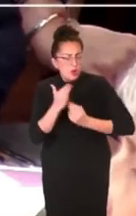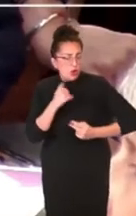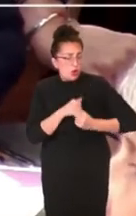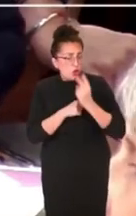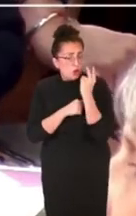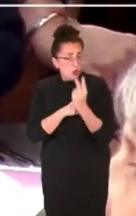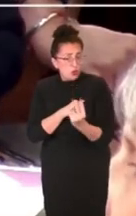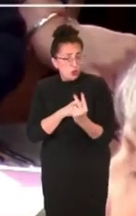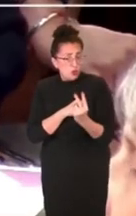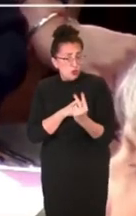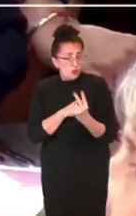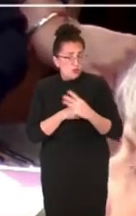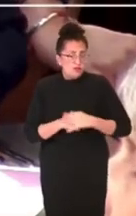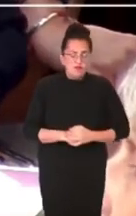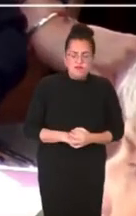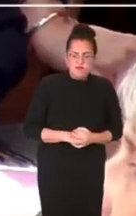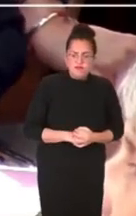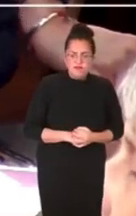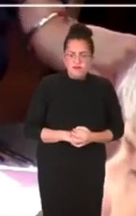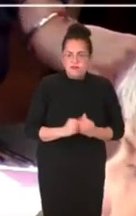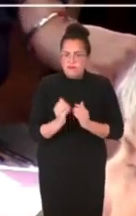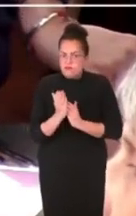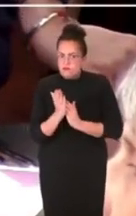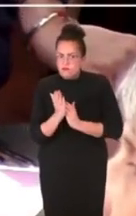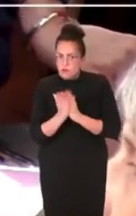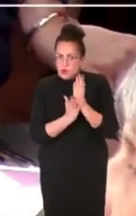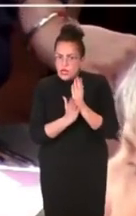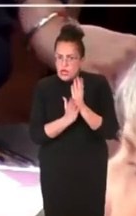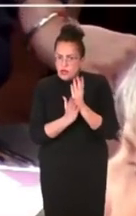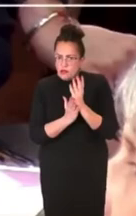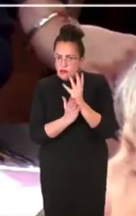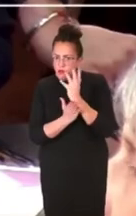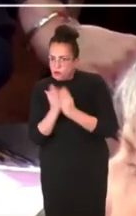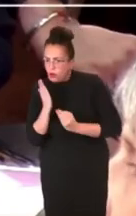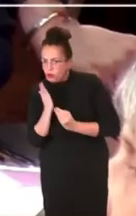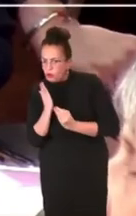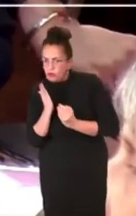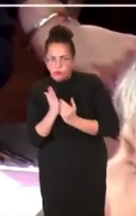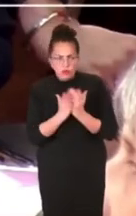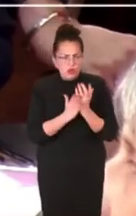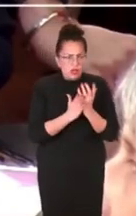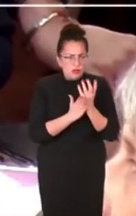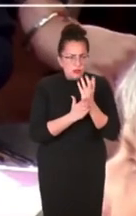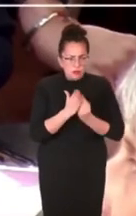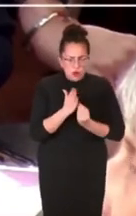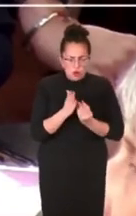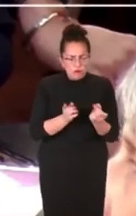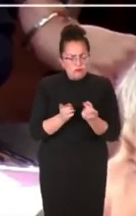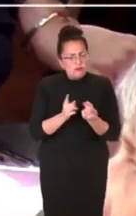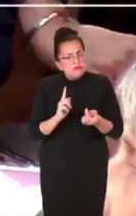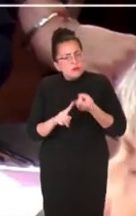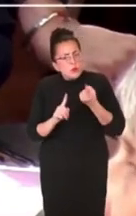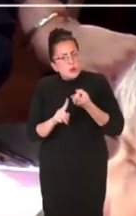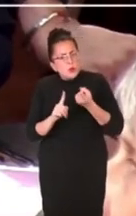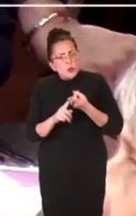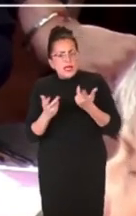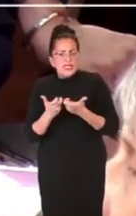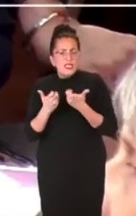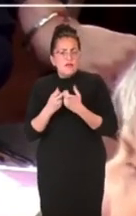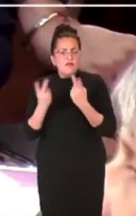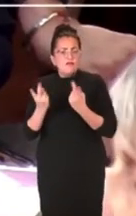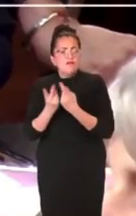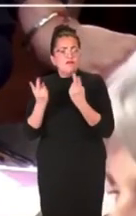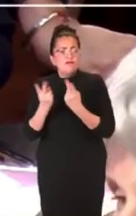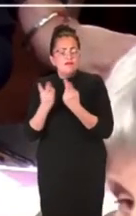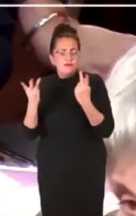pourquoi est-ce que deux projets assez quand même importants, celui du jardin de la faïencerie,